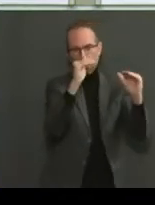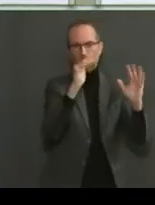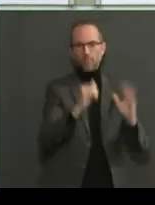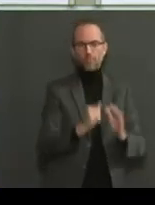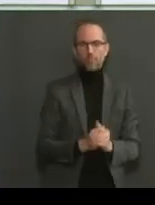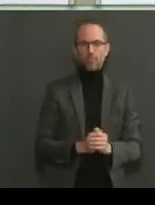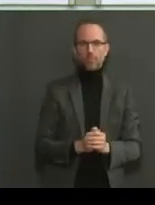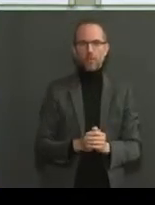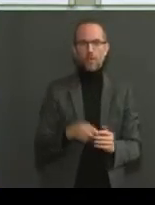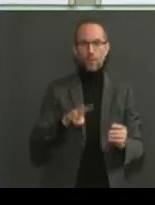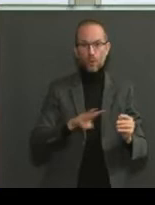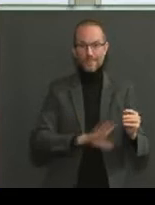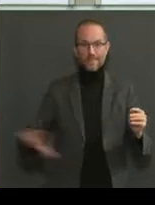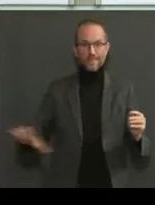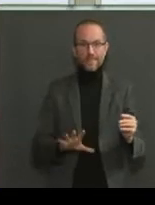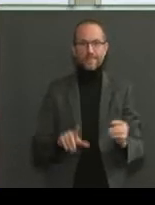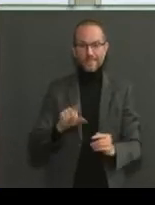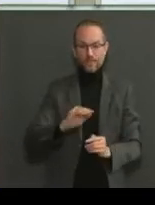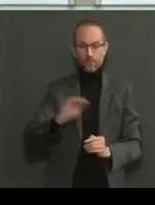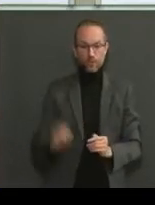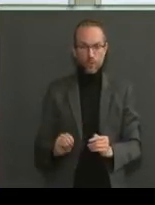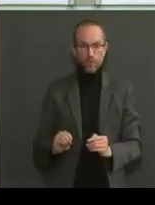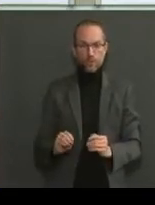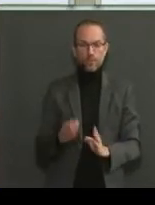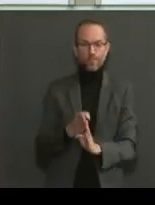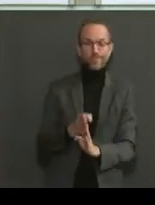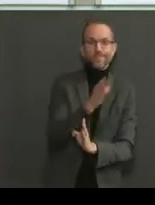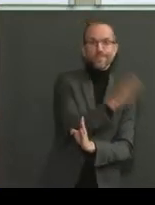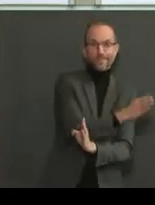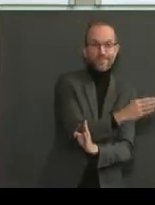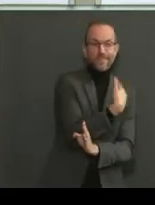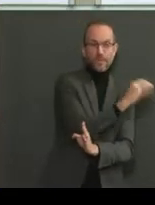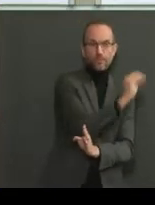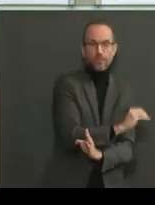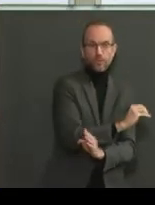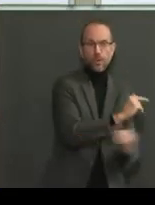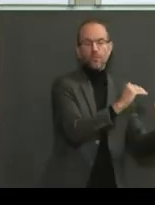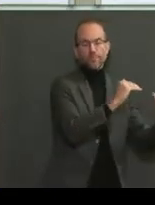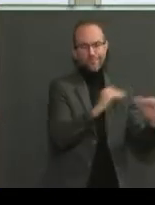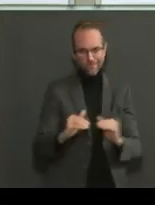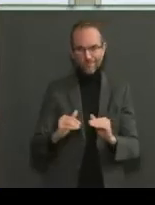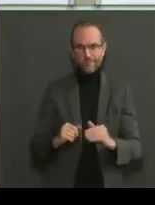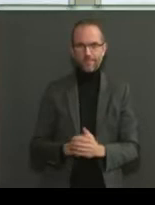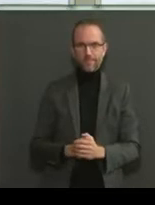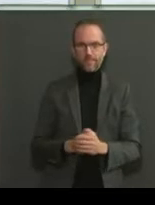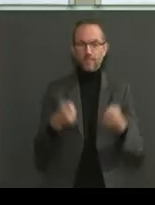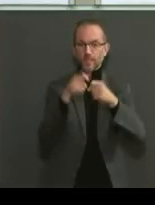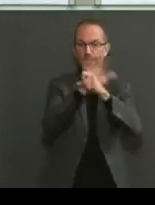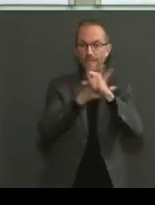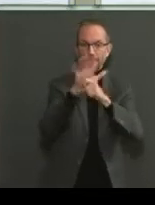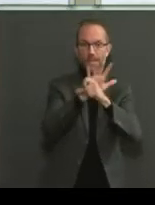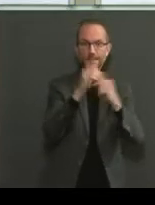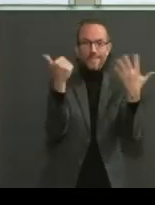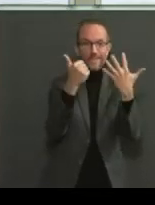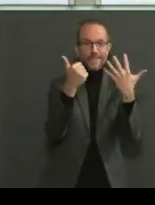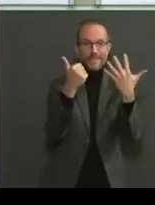En Wallonie, il est de 10%, contre 15% la semaine dernière, et à Bruxelles de